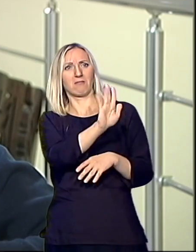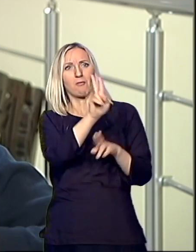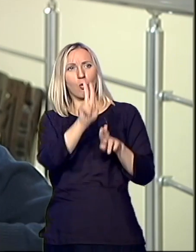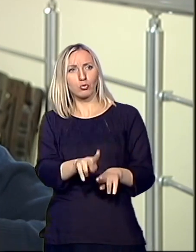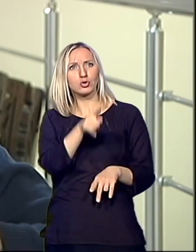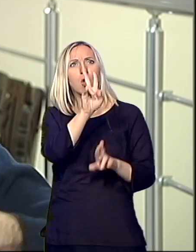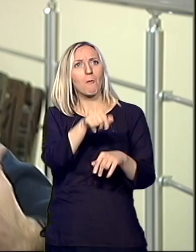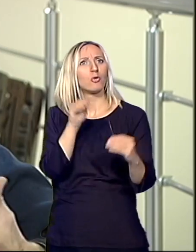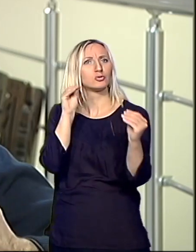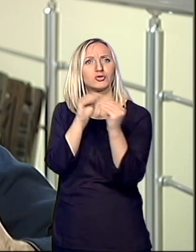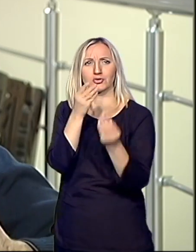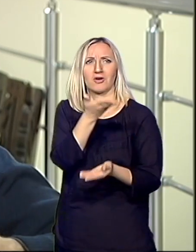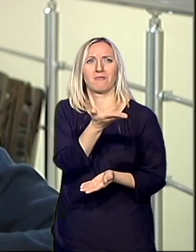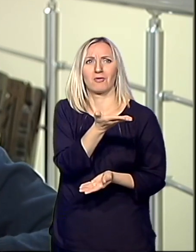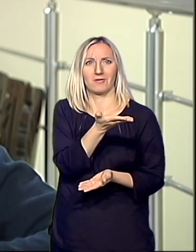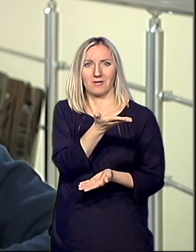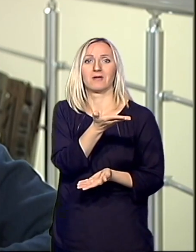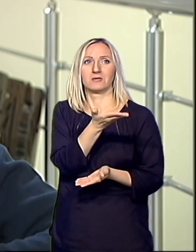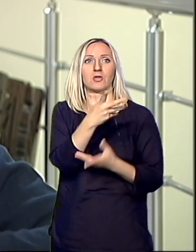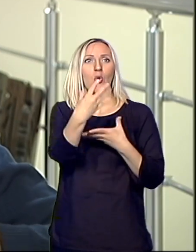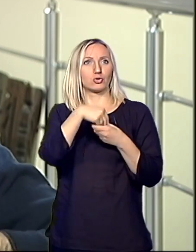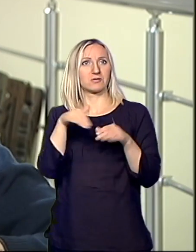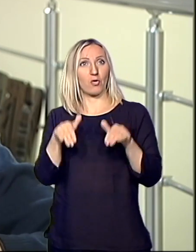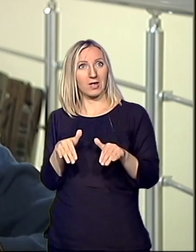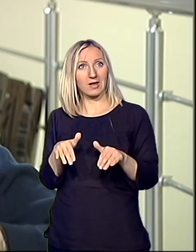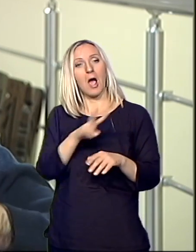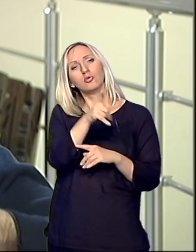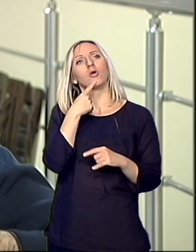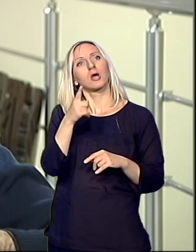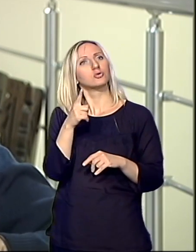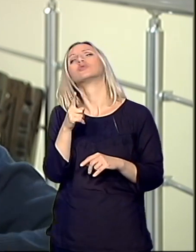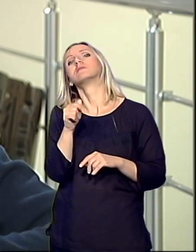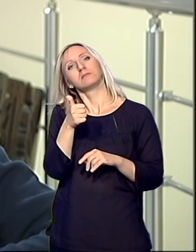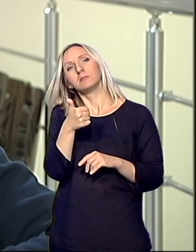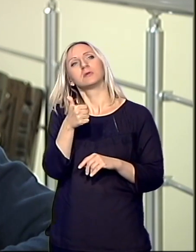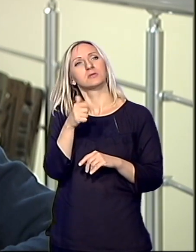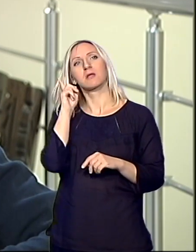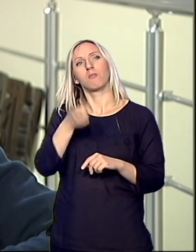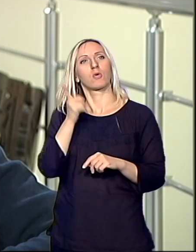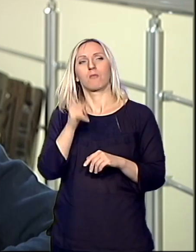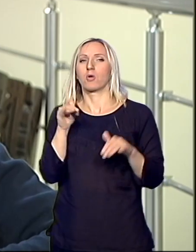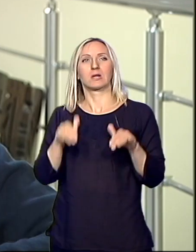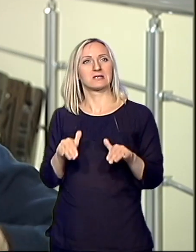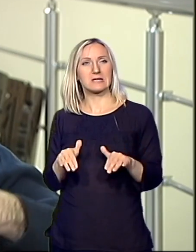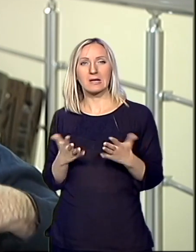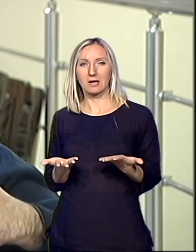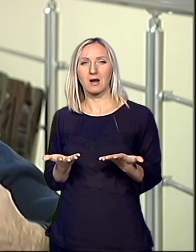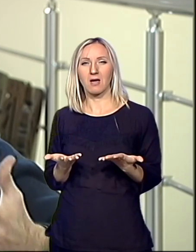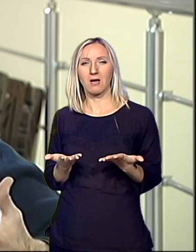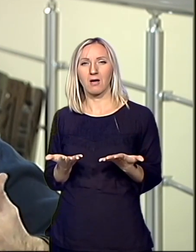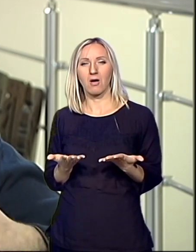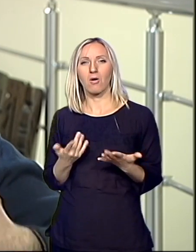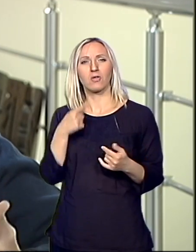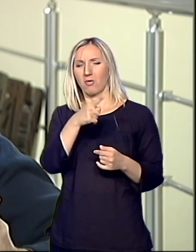uopšte učestvuje u toj igri, a onda kad svi drugi kažu da ipak mora da se igra, ona